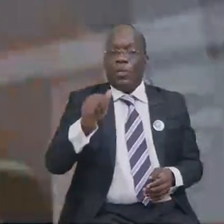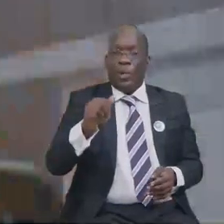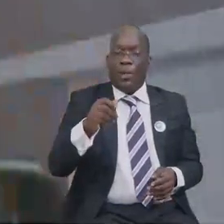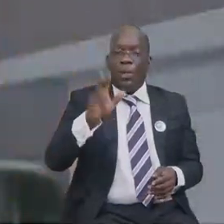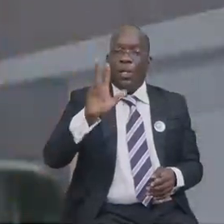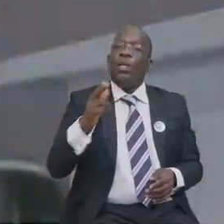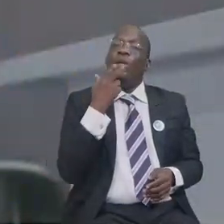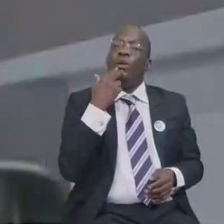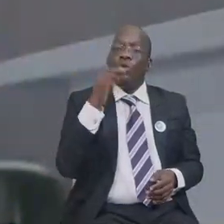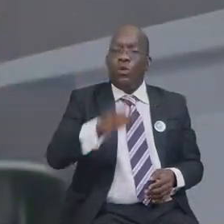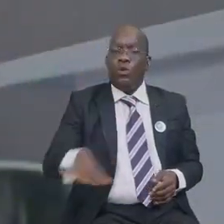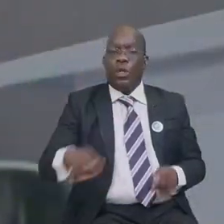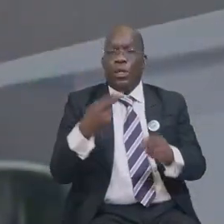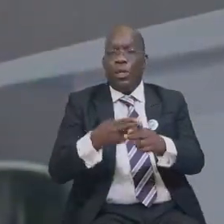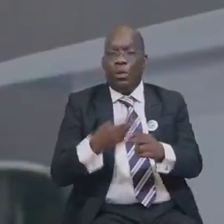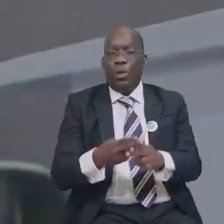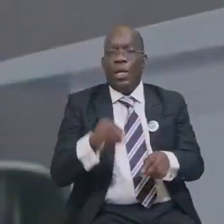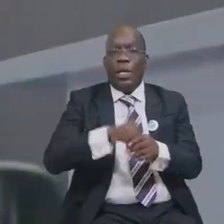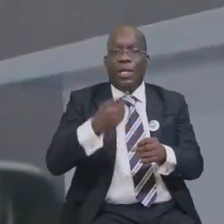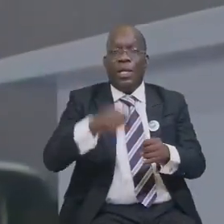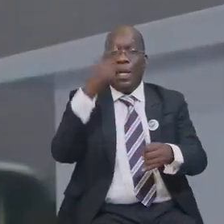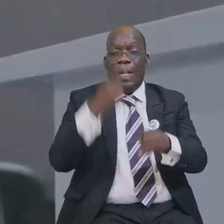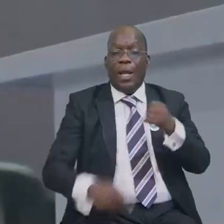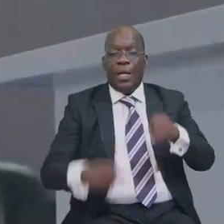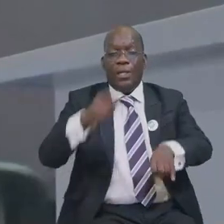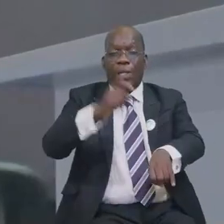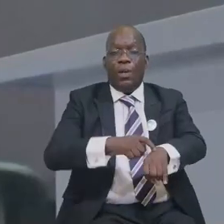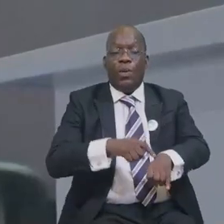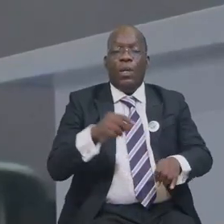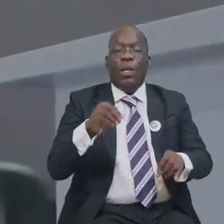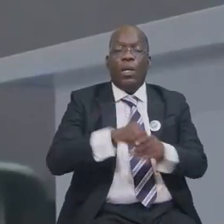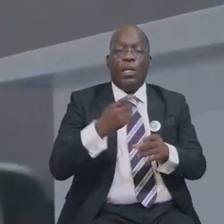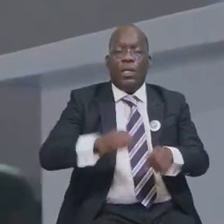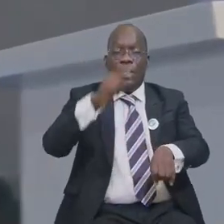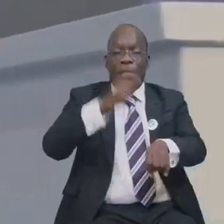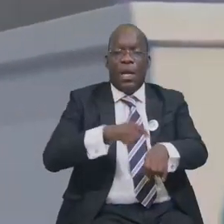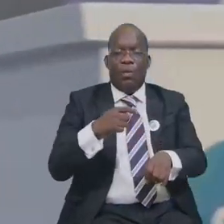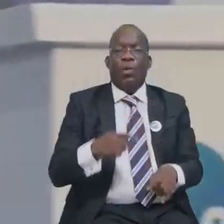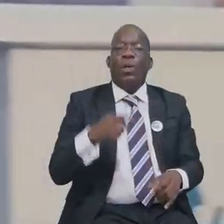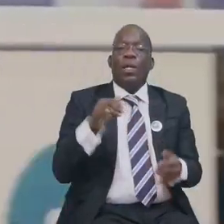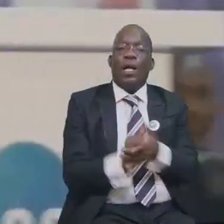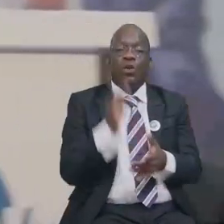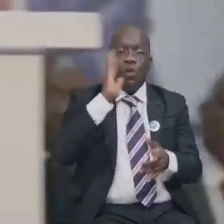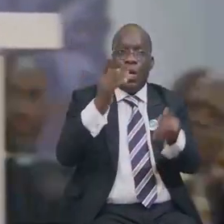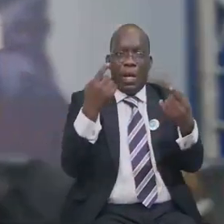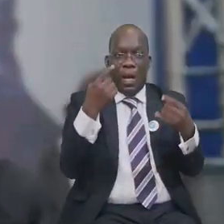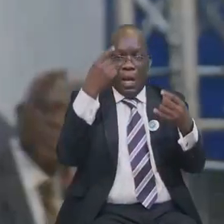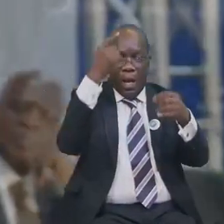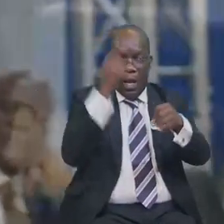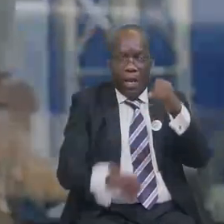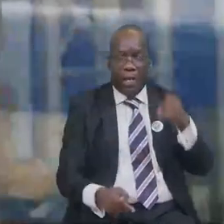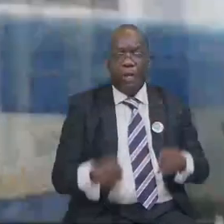derniers temps? C'est-à-dire, dans la période de la fin des temps, qu'est-ce que nous allons faire? Voyons